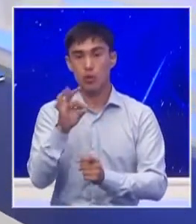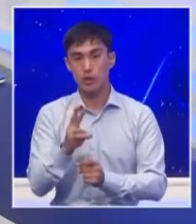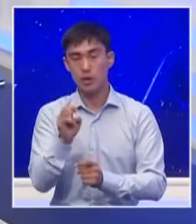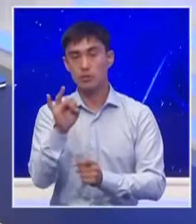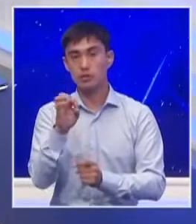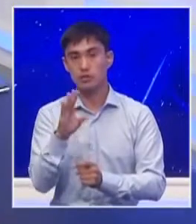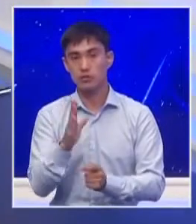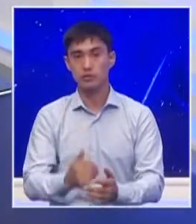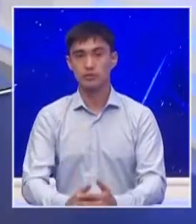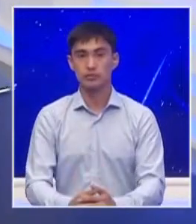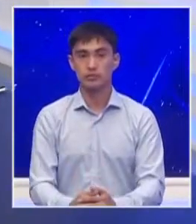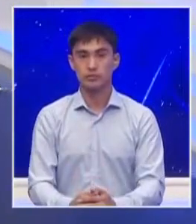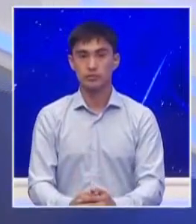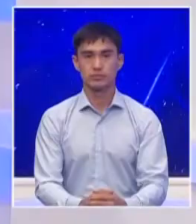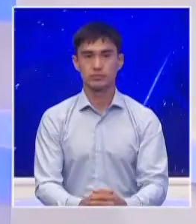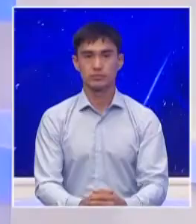даурен россия